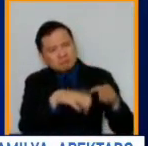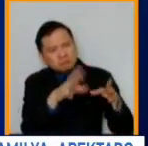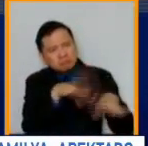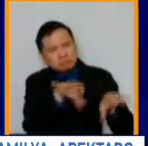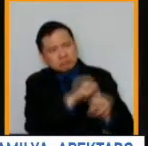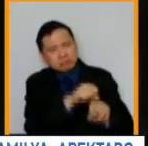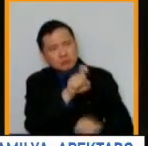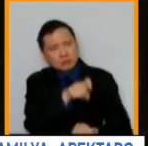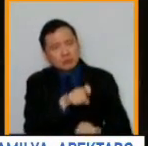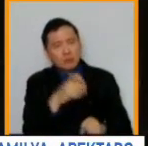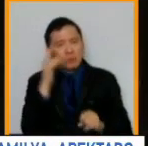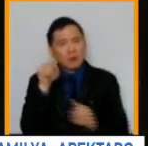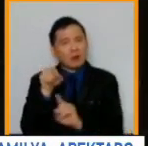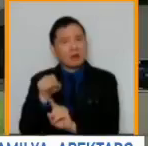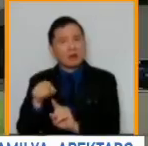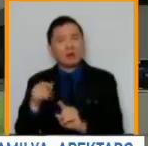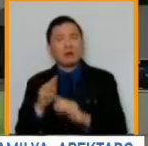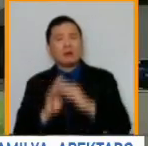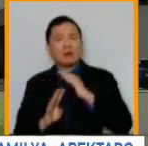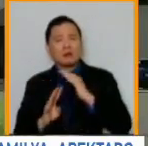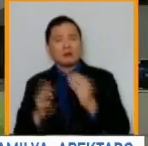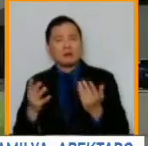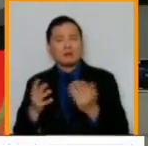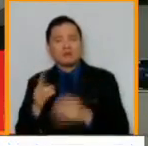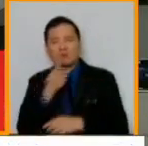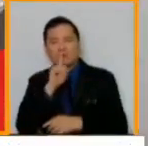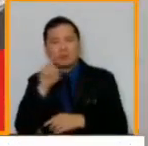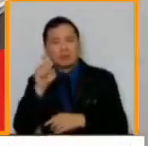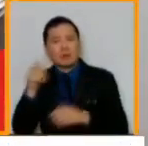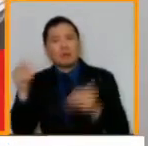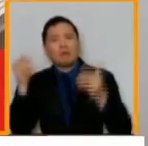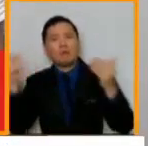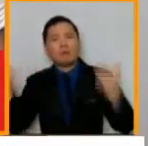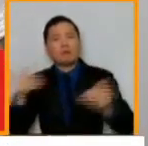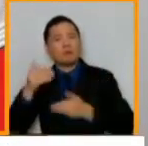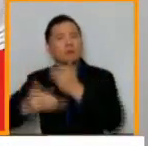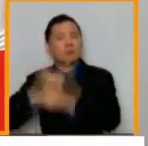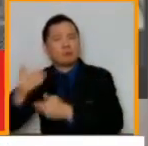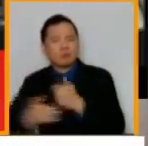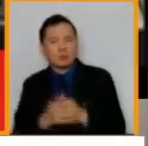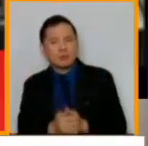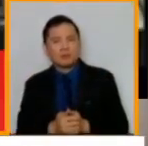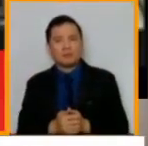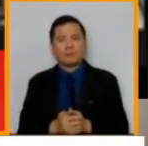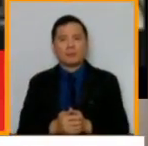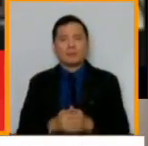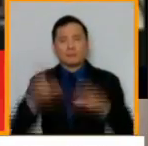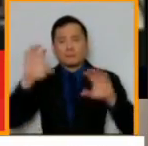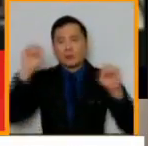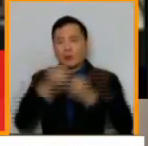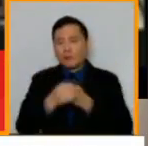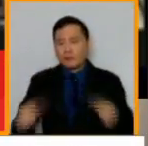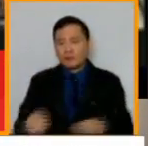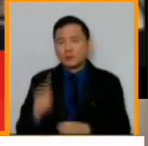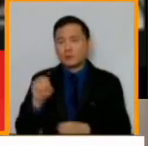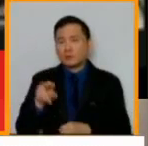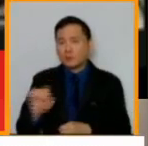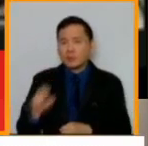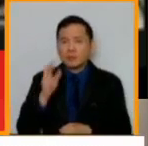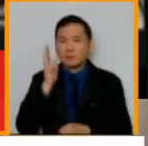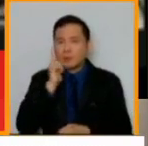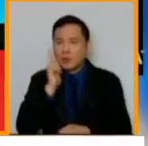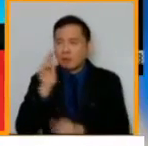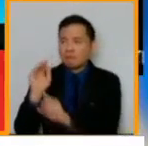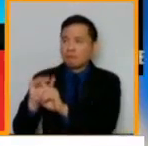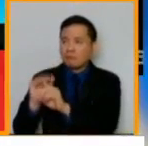kliyente niya. Sinisika pa naming makuha ang panig ng Malacanang, ni Duque at ng iba pang opisyal na pinakakasuhan ng Blue Ribbon Committee.